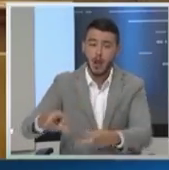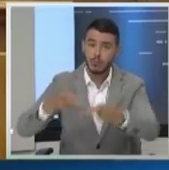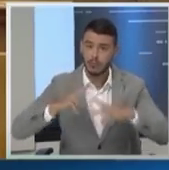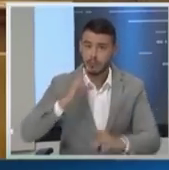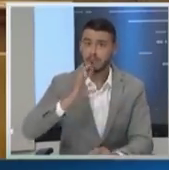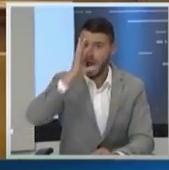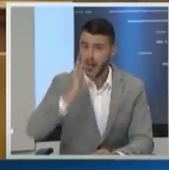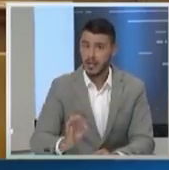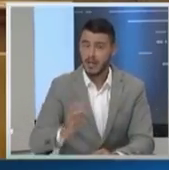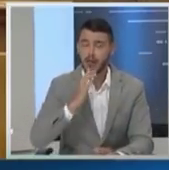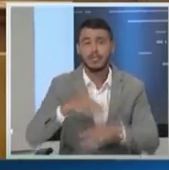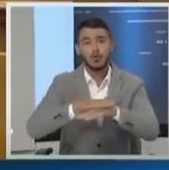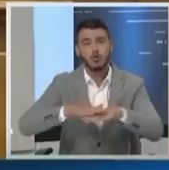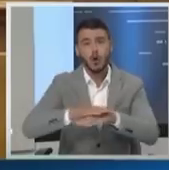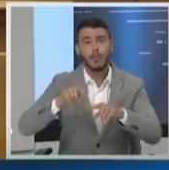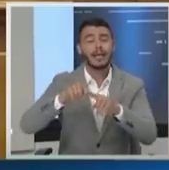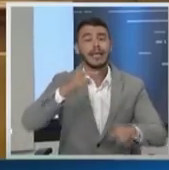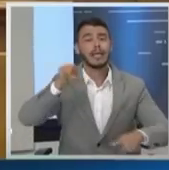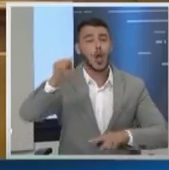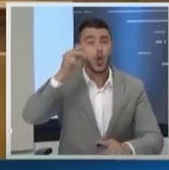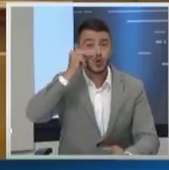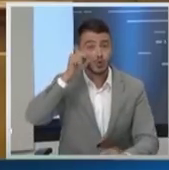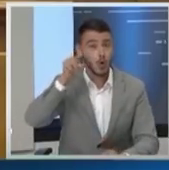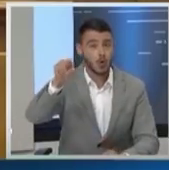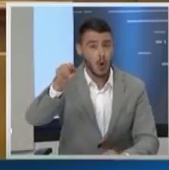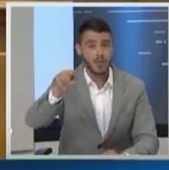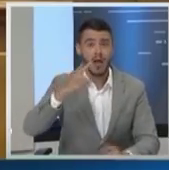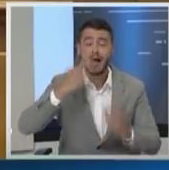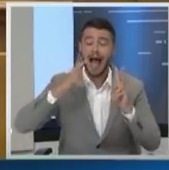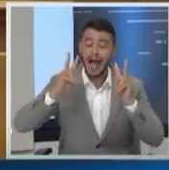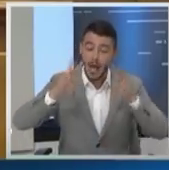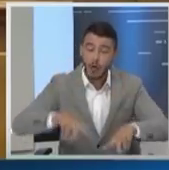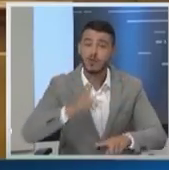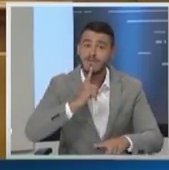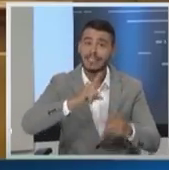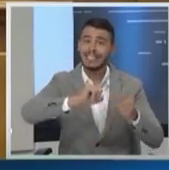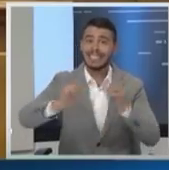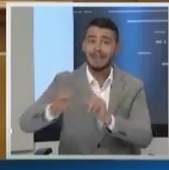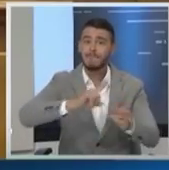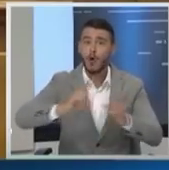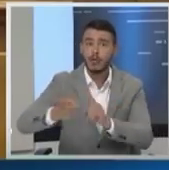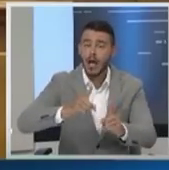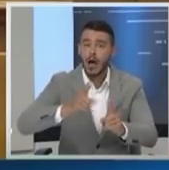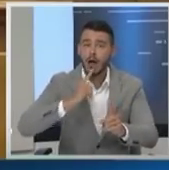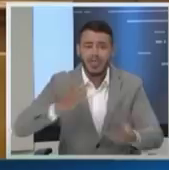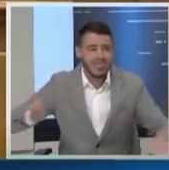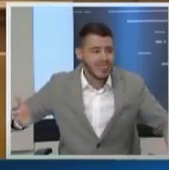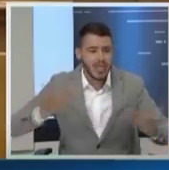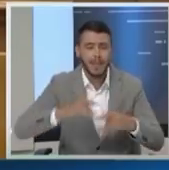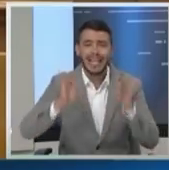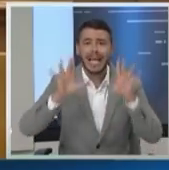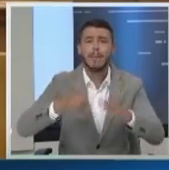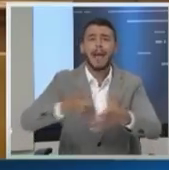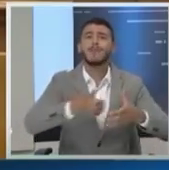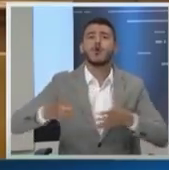γείτονές μας επισήμως αναγνωρίζουν με βάση αυτή τη συμφωνία και λένε ρητά, διατυμπανίζουν ότι δεν υπάρχει καμία μειονότητα στην Ελλάδα